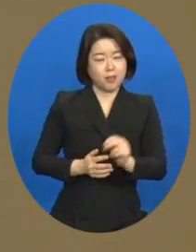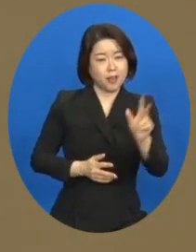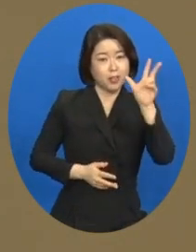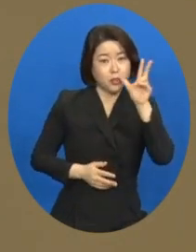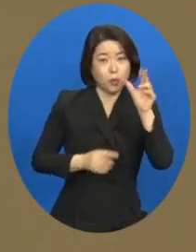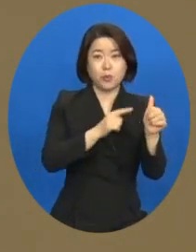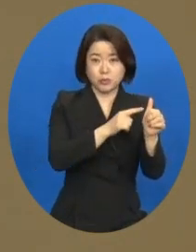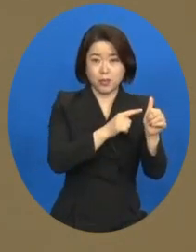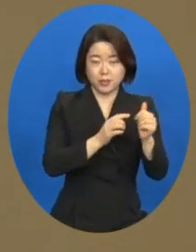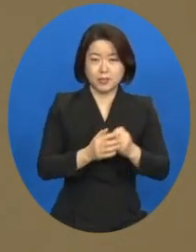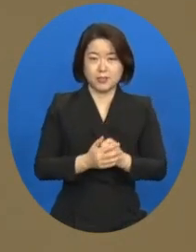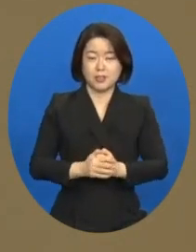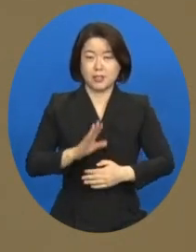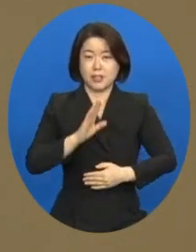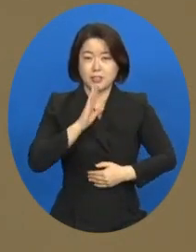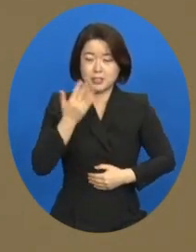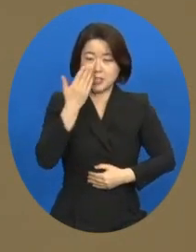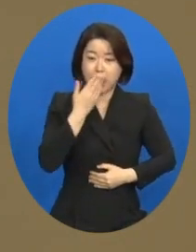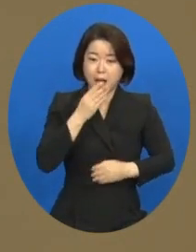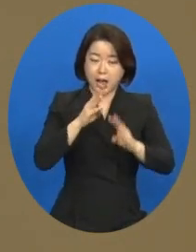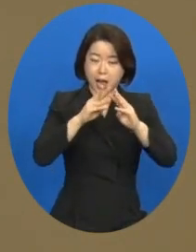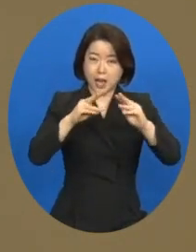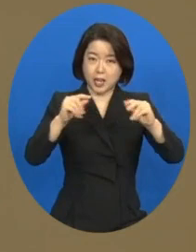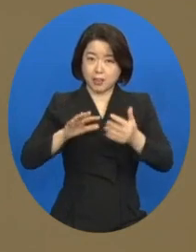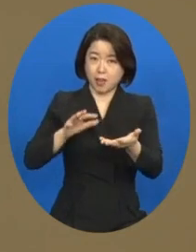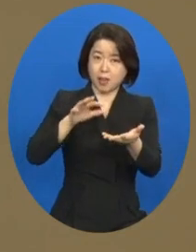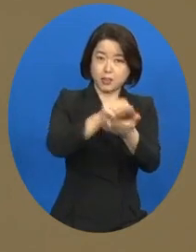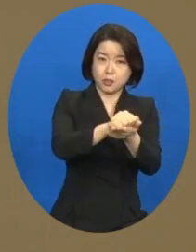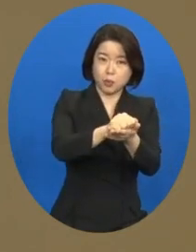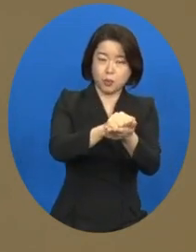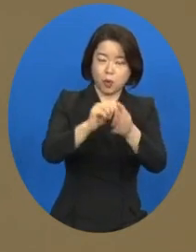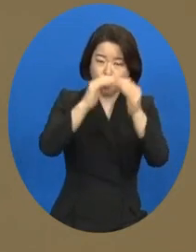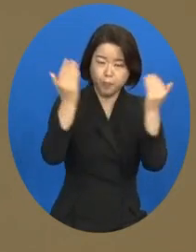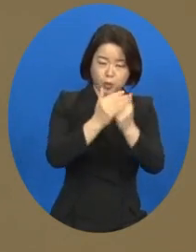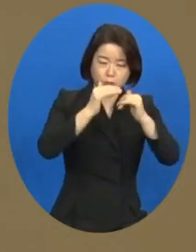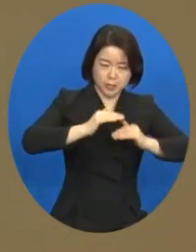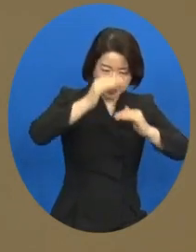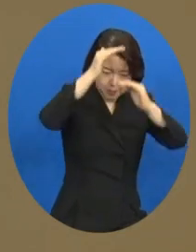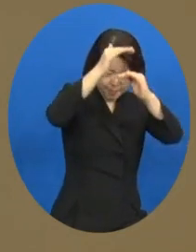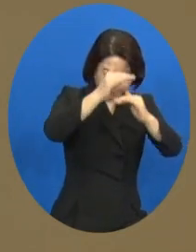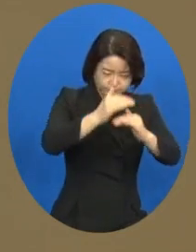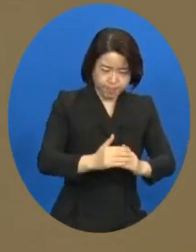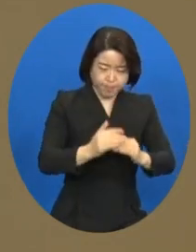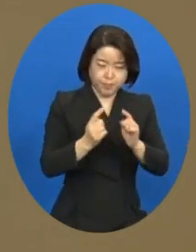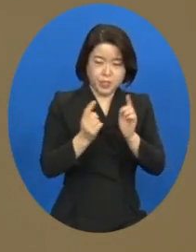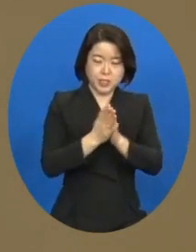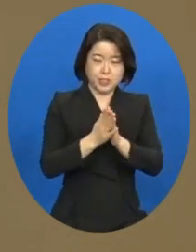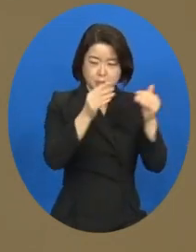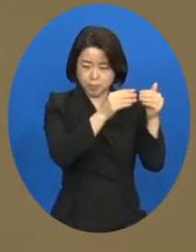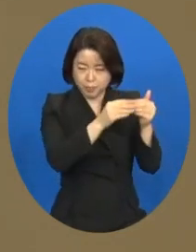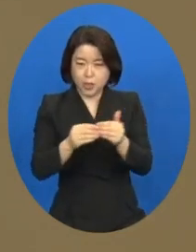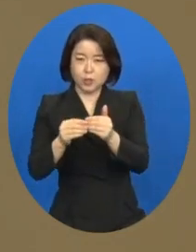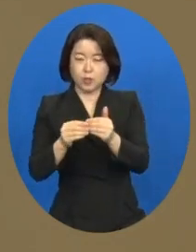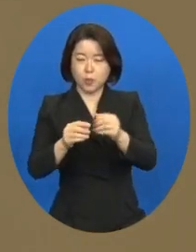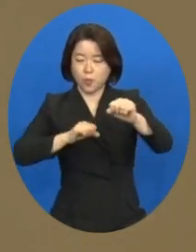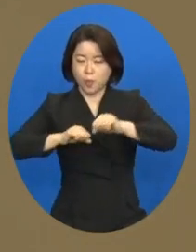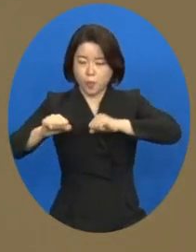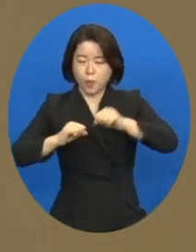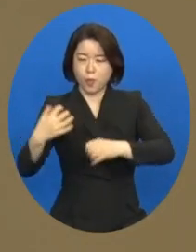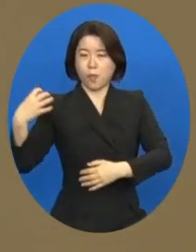여호수아는 실제로 가나안 정복을 모든 과정을 다 친히 이스라엘을 이끌고